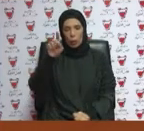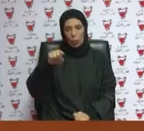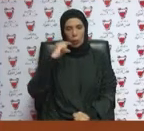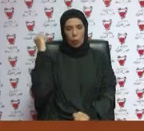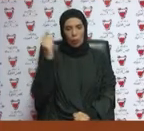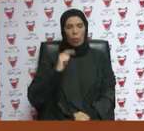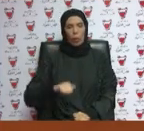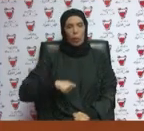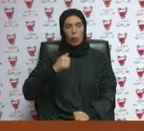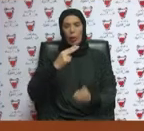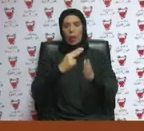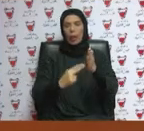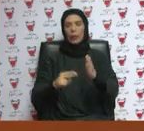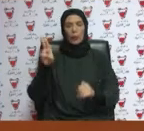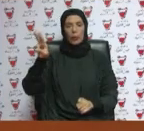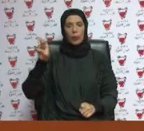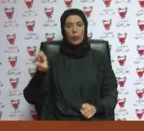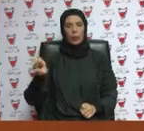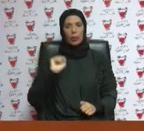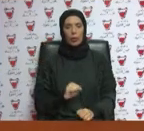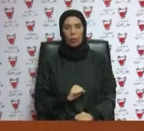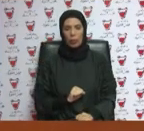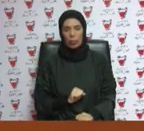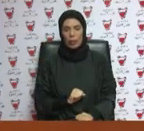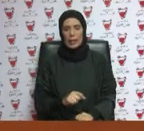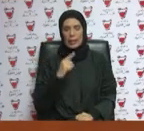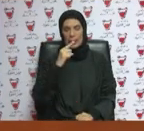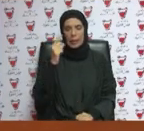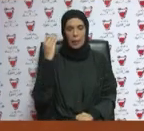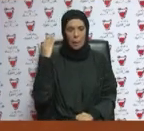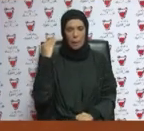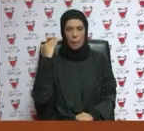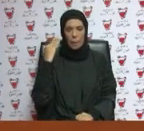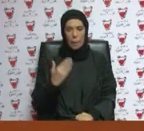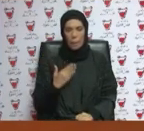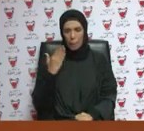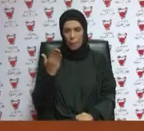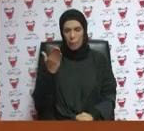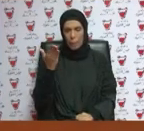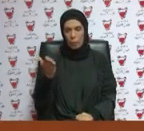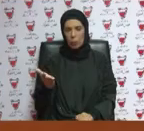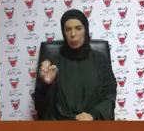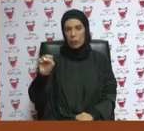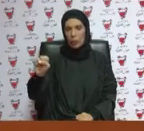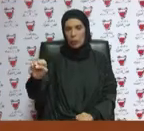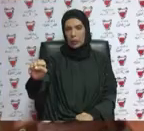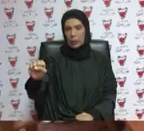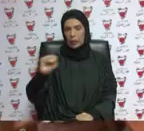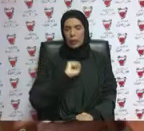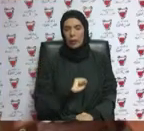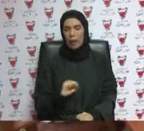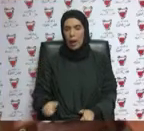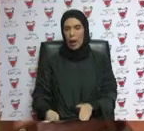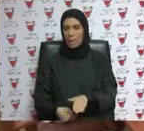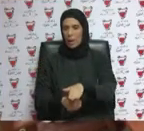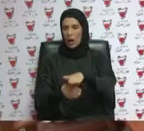الذي اعتمدته الأمم المتحدة العام الماضي بمبادرات من صاحب السمو الملكي الأمير